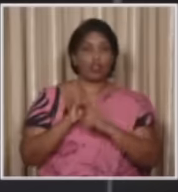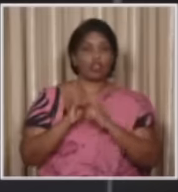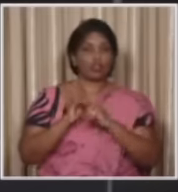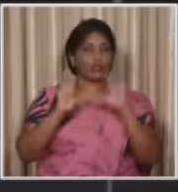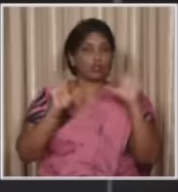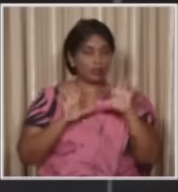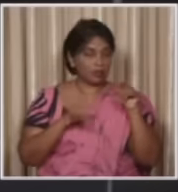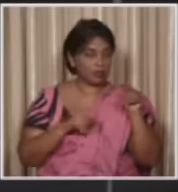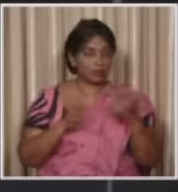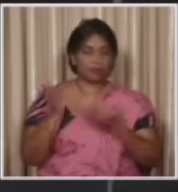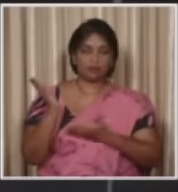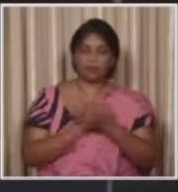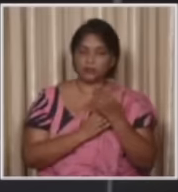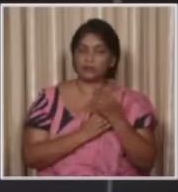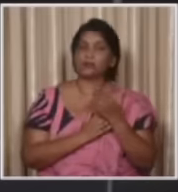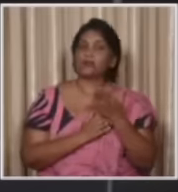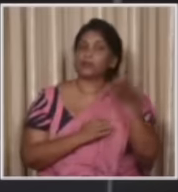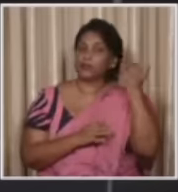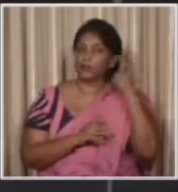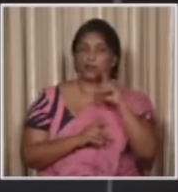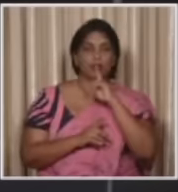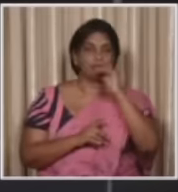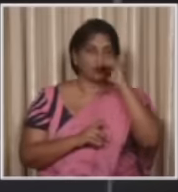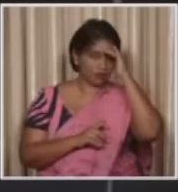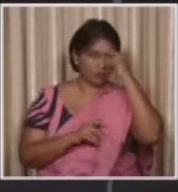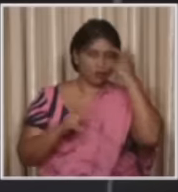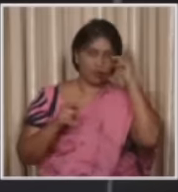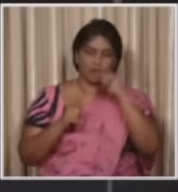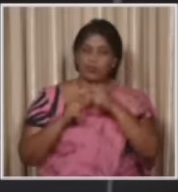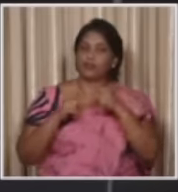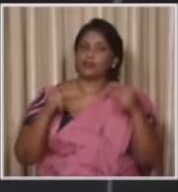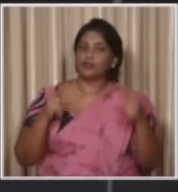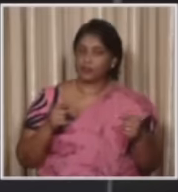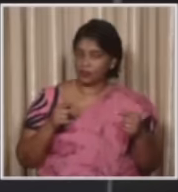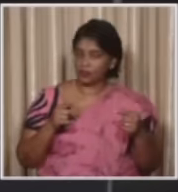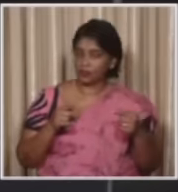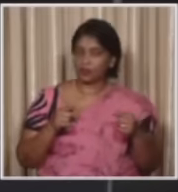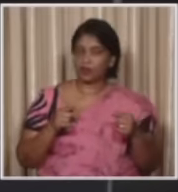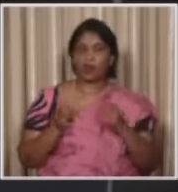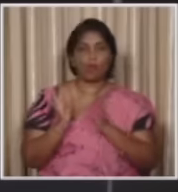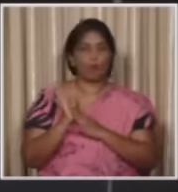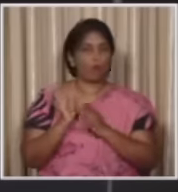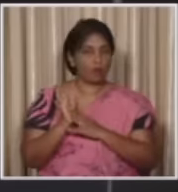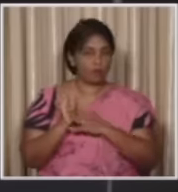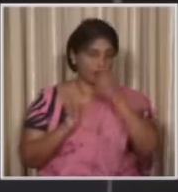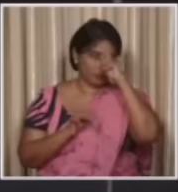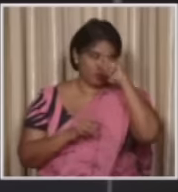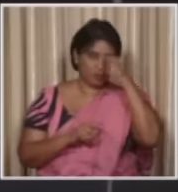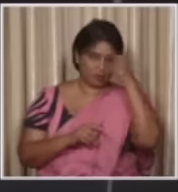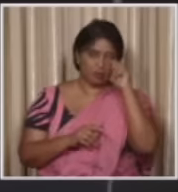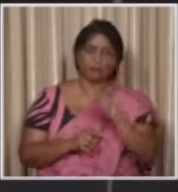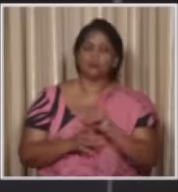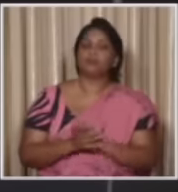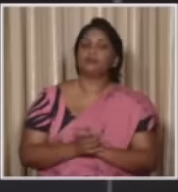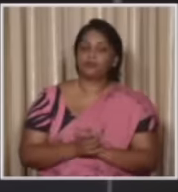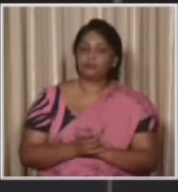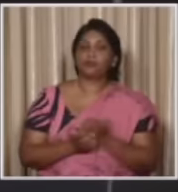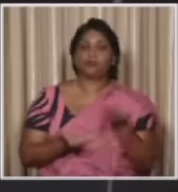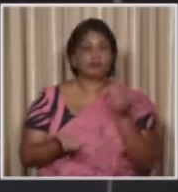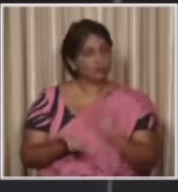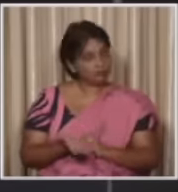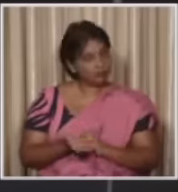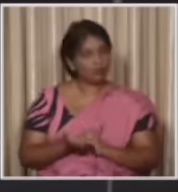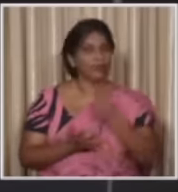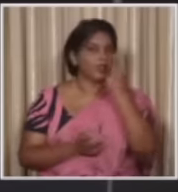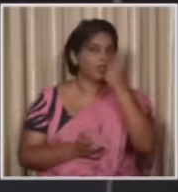වෙනිදා ගෙනාවා එදා හිටපු කථානායකතුමාට විරුද්ධව එම්.එච්. මොහොමඩ් මැතිතුමාට විරුද්ධව අපහම